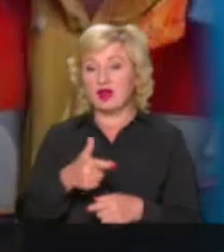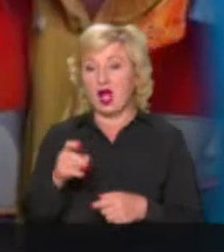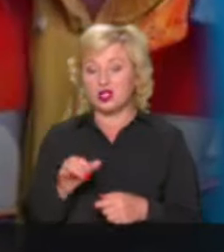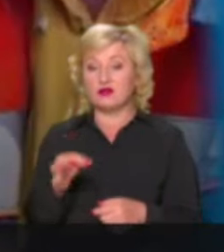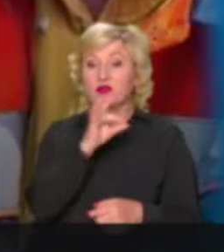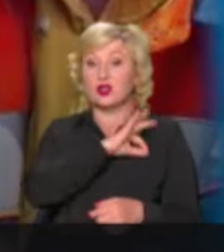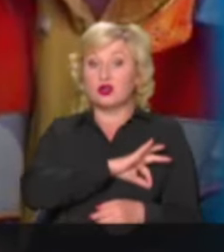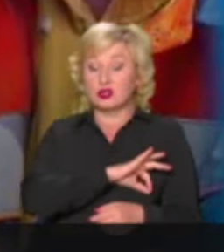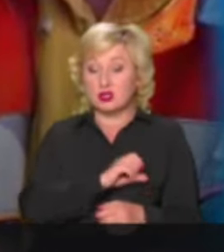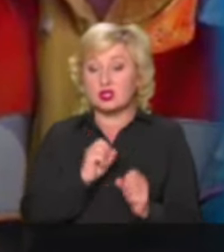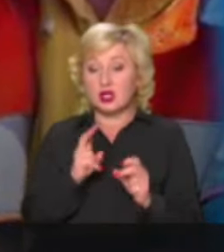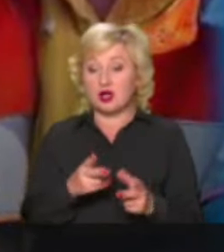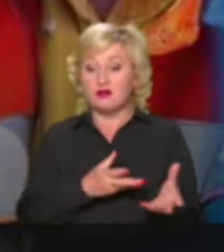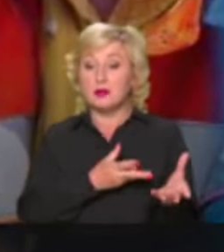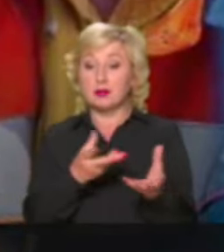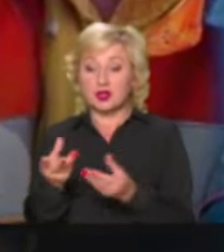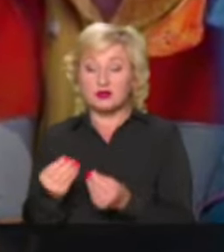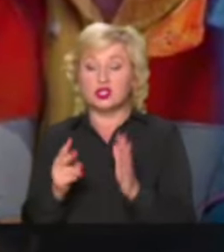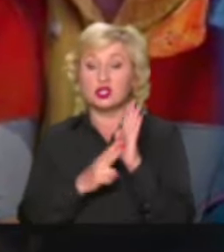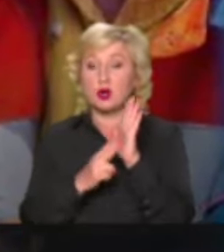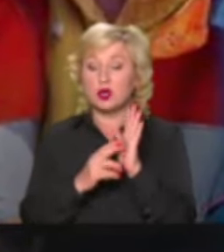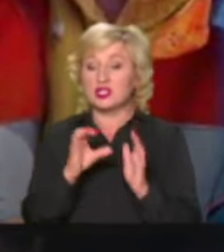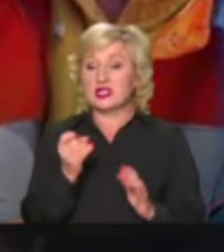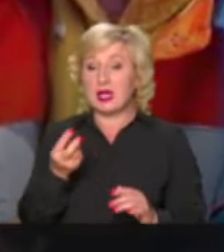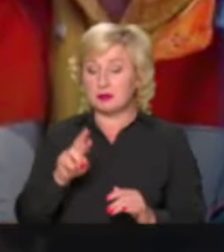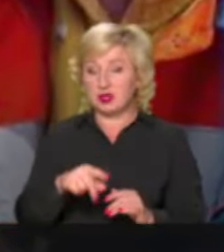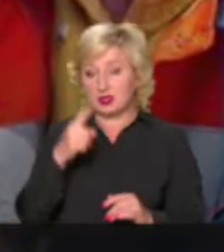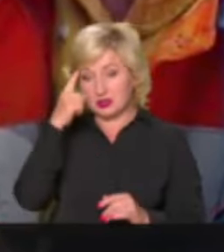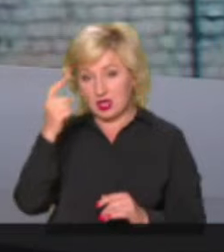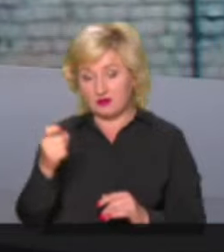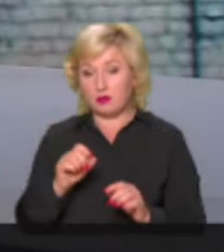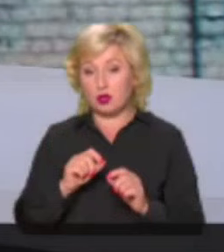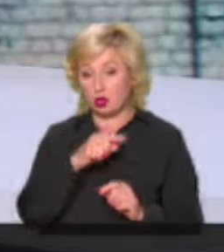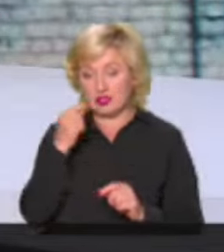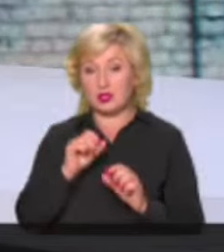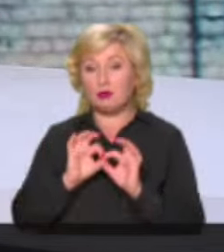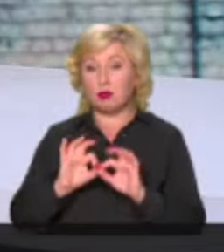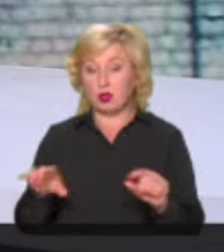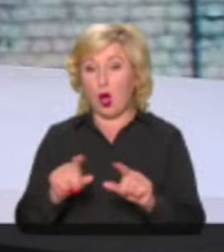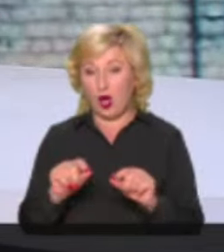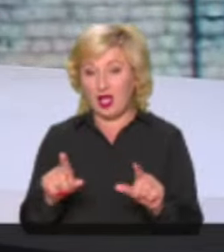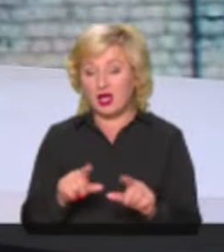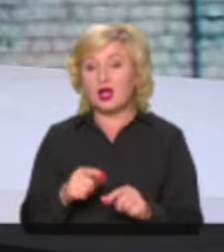це як важіль впливу. Ще 7 серпня заявляли російські блогери про те, що це відбулося, але офіційного ж підтвердження немає.